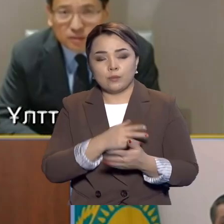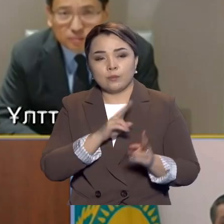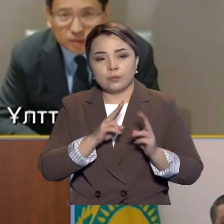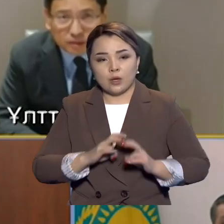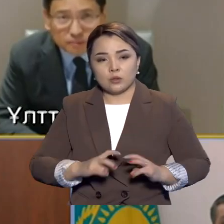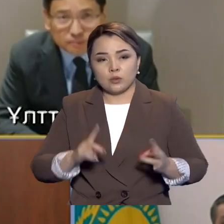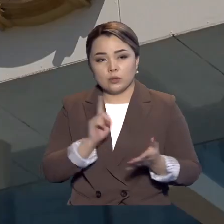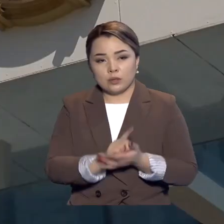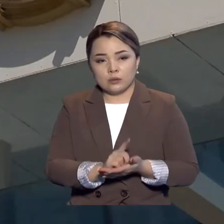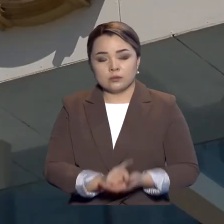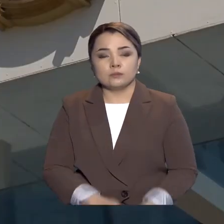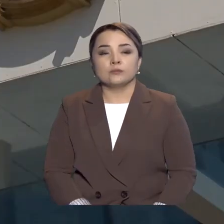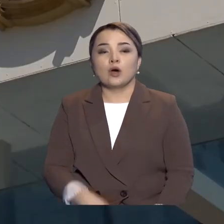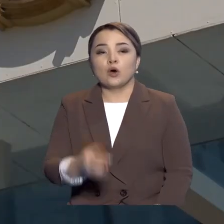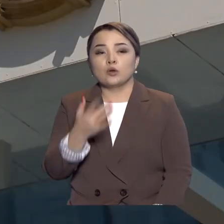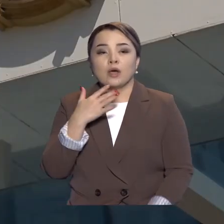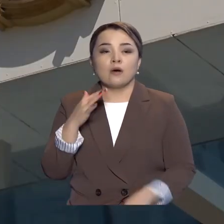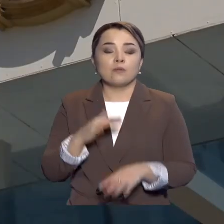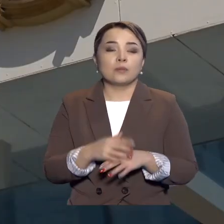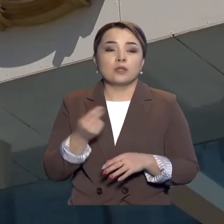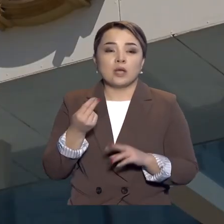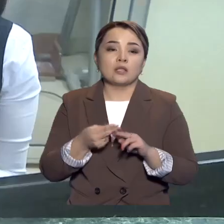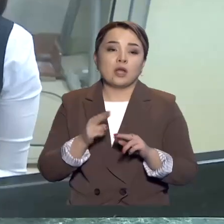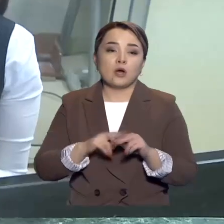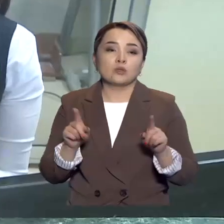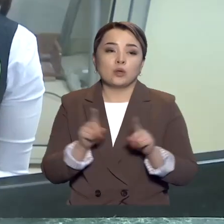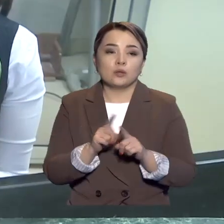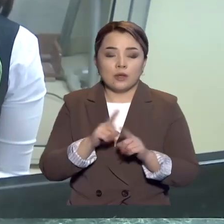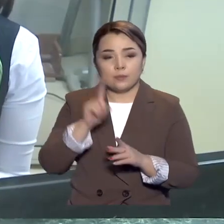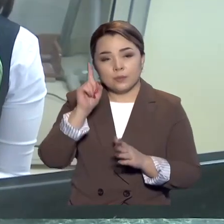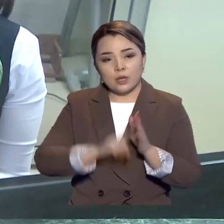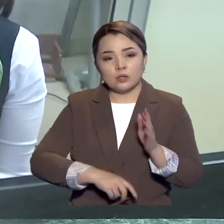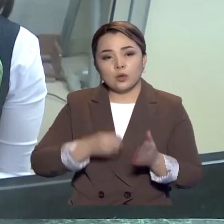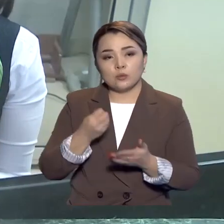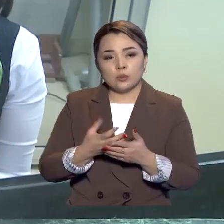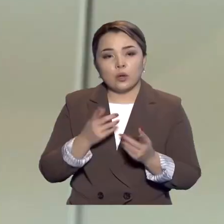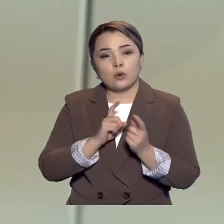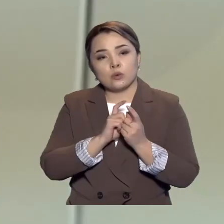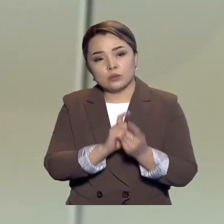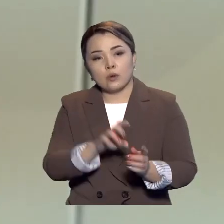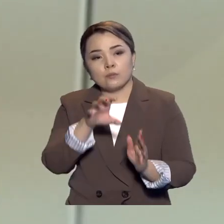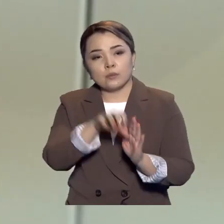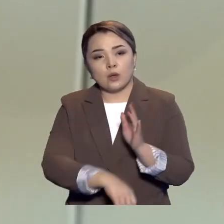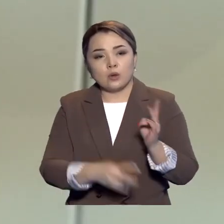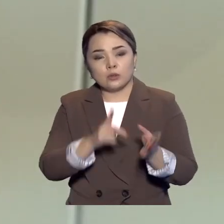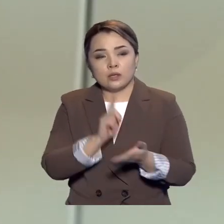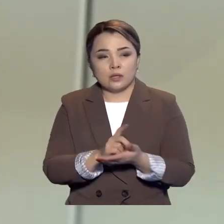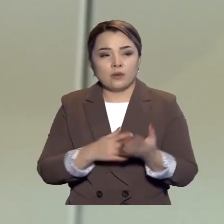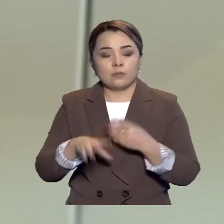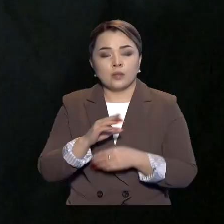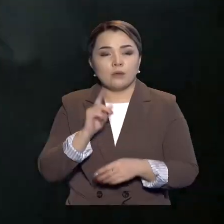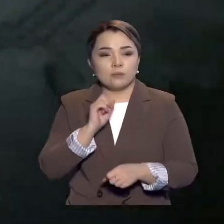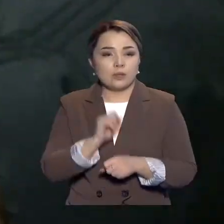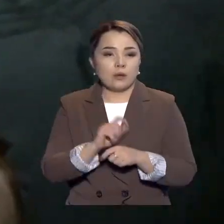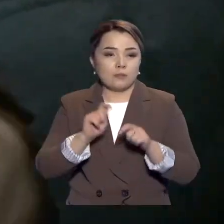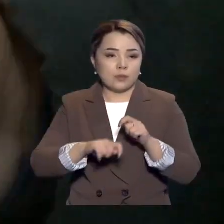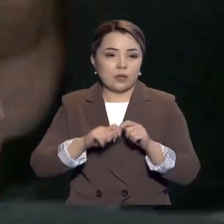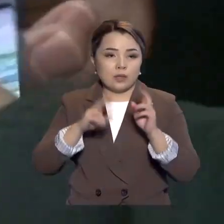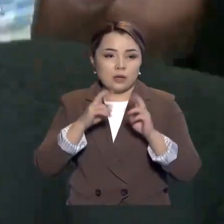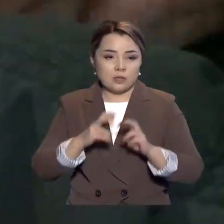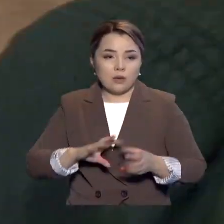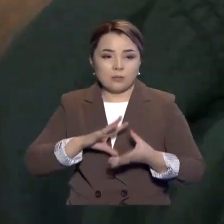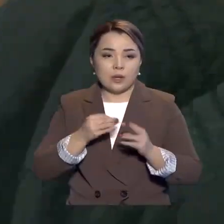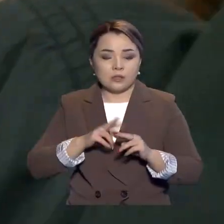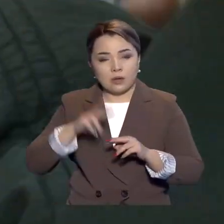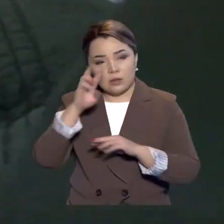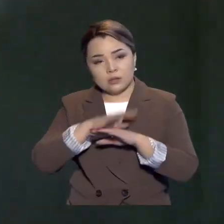деп есептейді. Ұлттық валютаға деген сенімді қайтару керек. Қымбатшылықпен күрес соның бір тәсілі. Интервенция жасалады. Ал сарапшылар бұл шараның ел